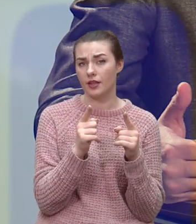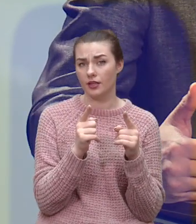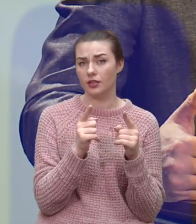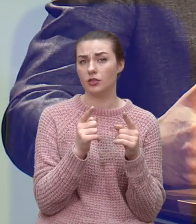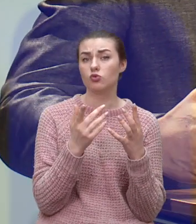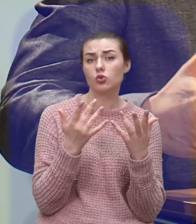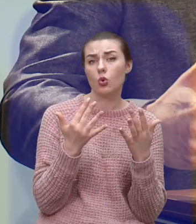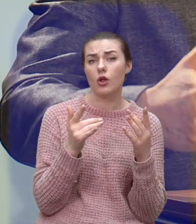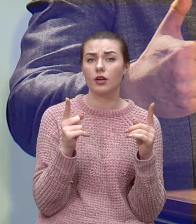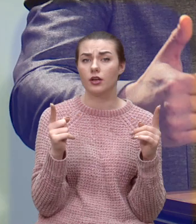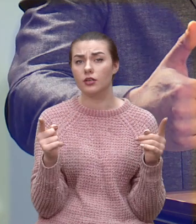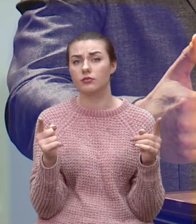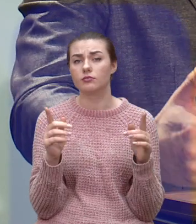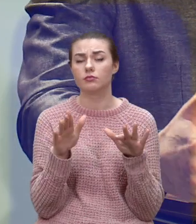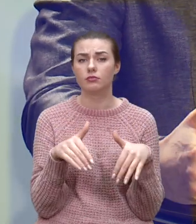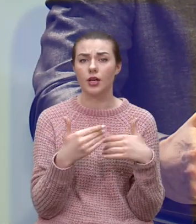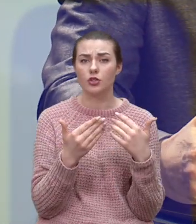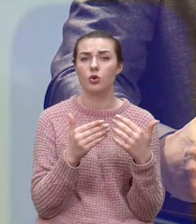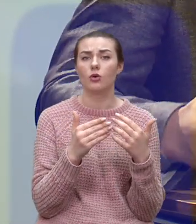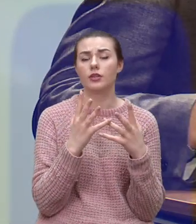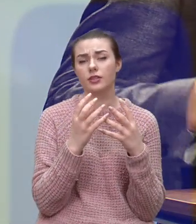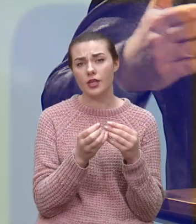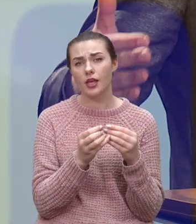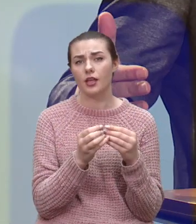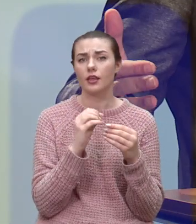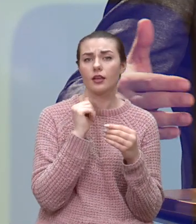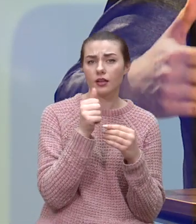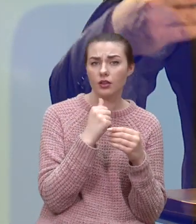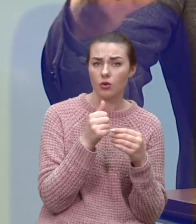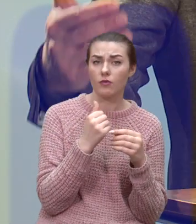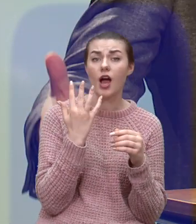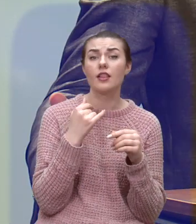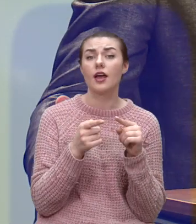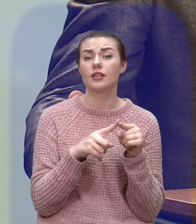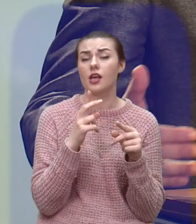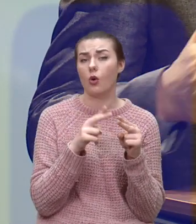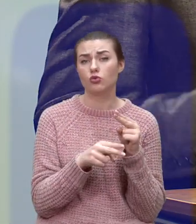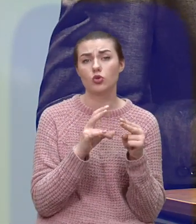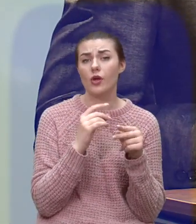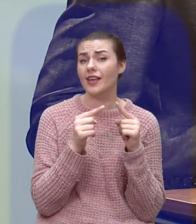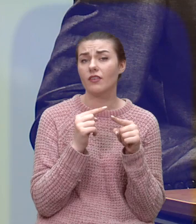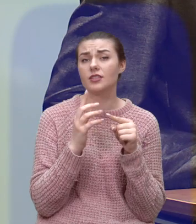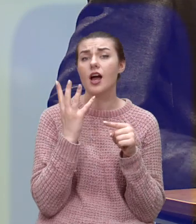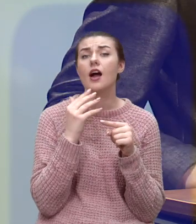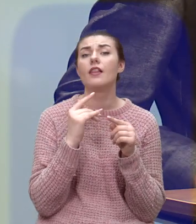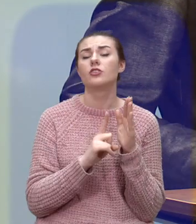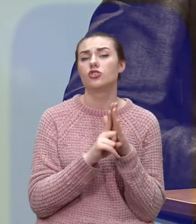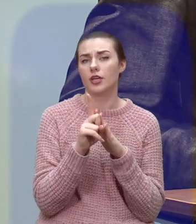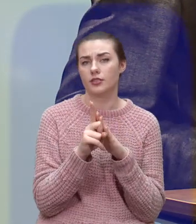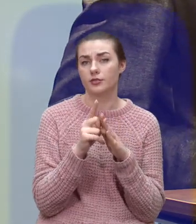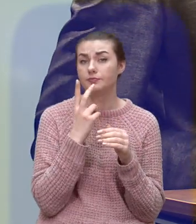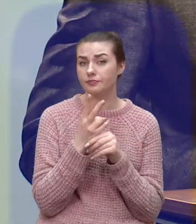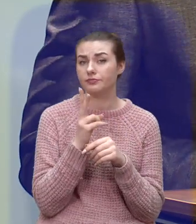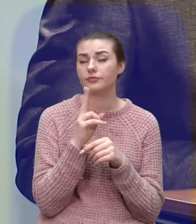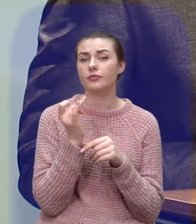доколе то есть сколько пройдет какой период пройдет и когда это закончится но не говорится когда это начинает